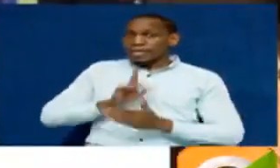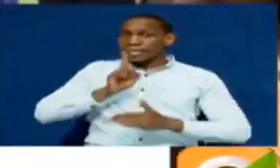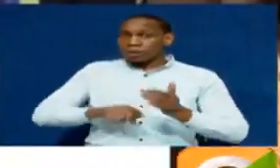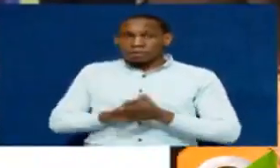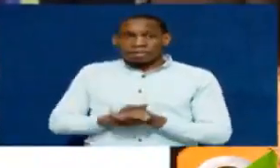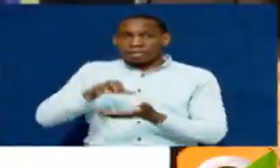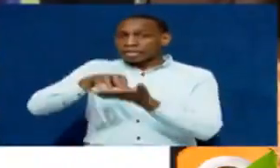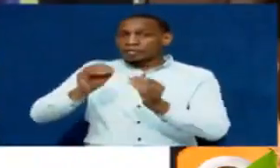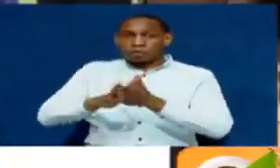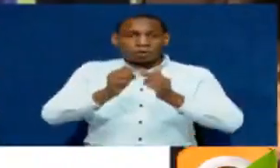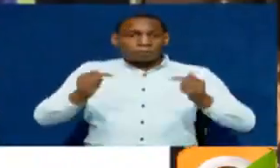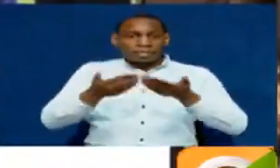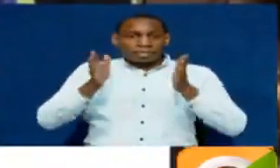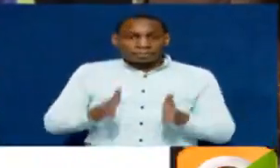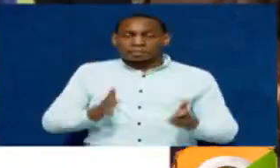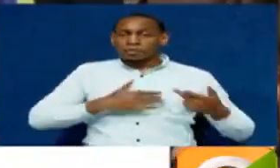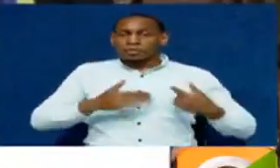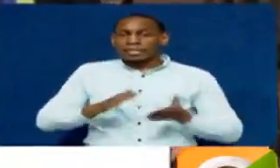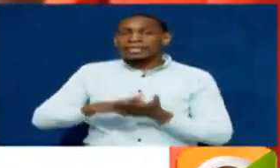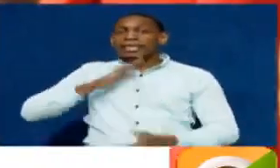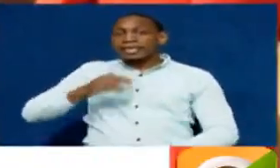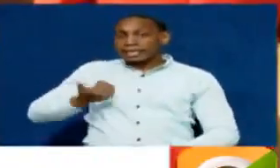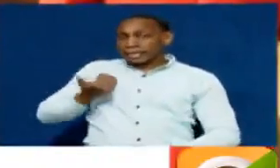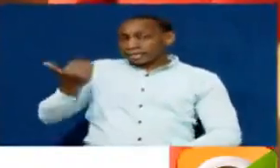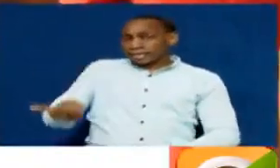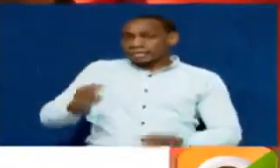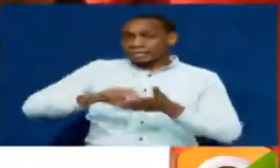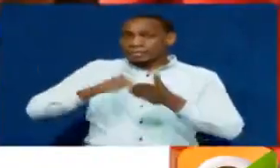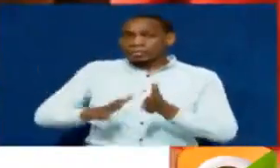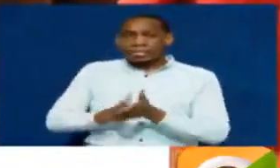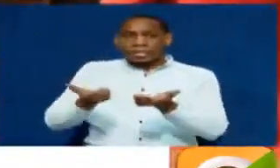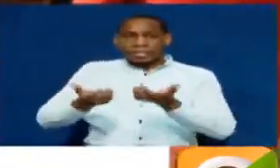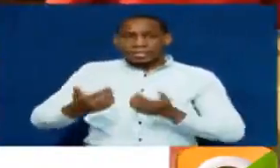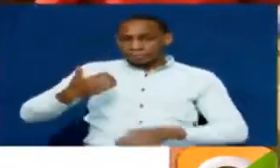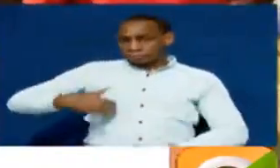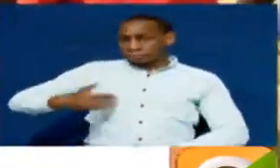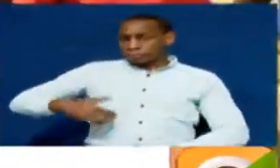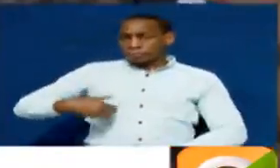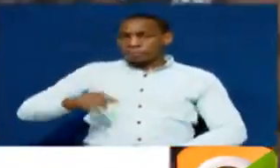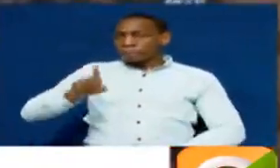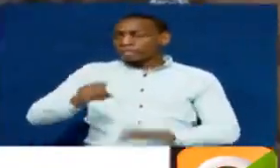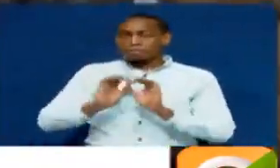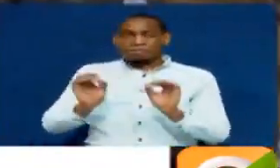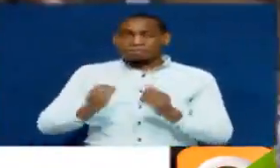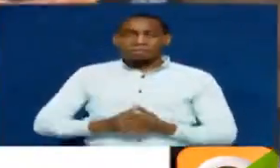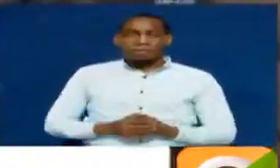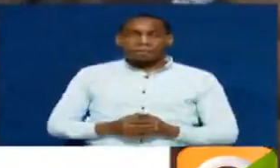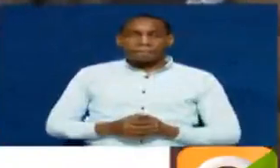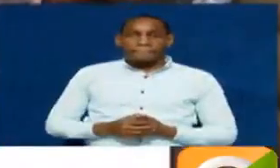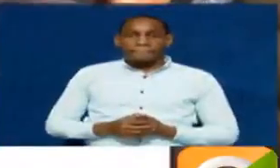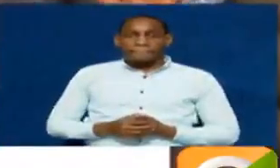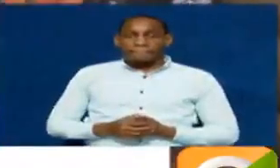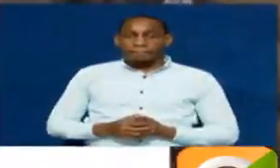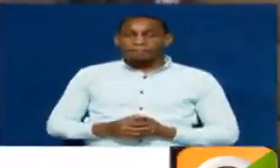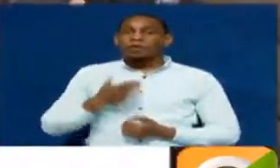anasema yeye hana kesi na mtu yeyote kuhusiana na kifo cha mwanawe, na hivyo basi hahitaji upasuaji wa mwili wa mwanawe. Wani pe tu